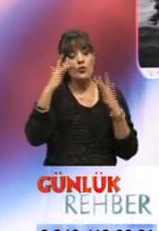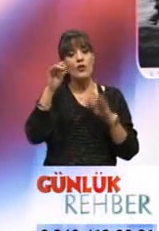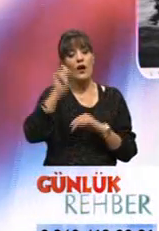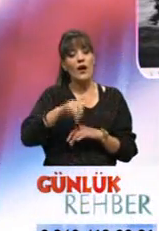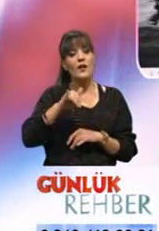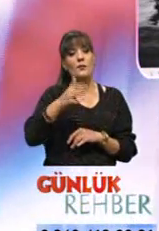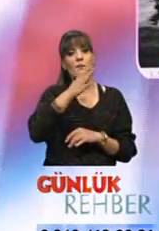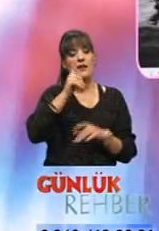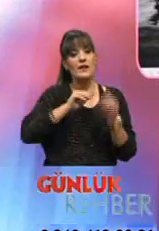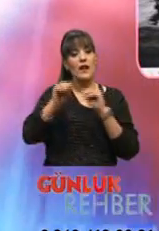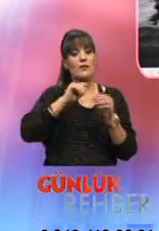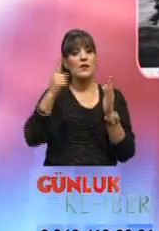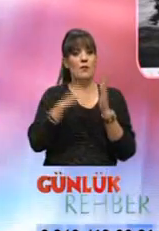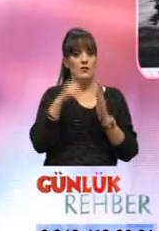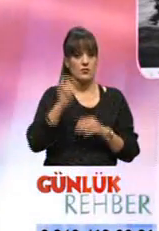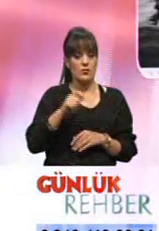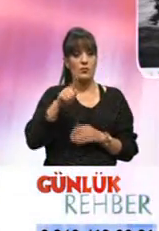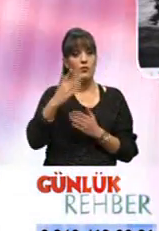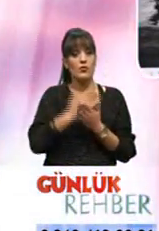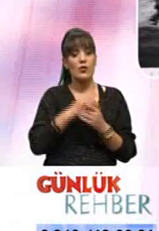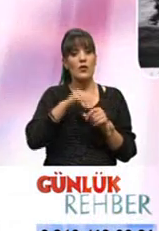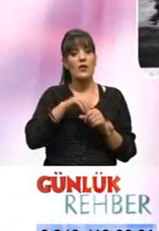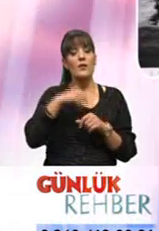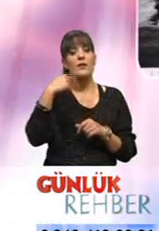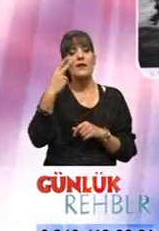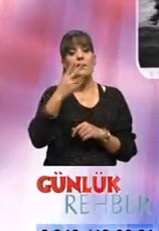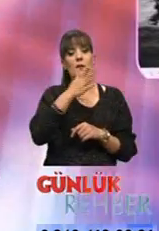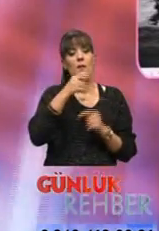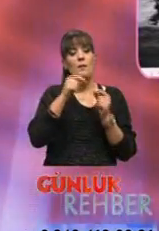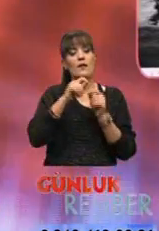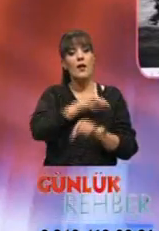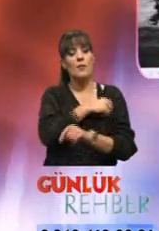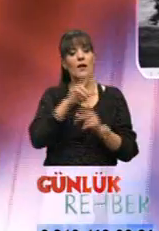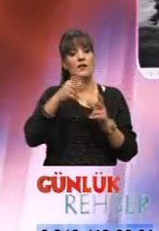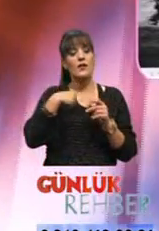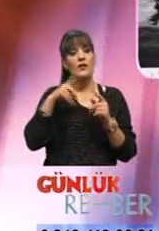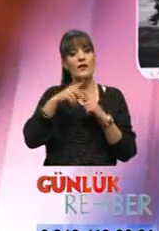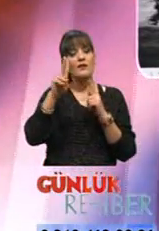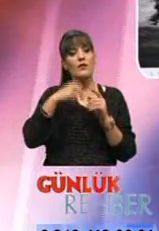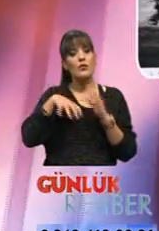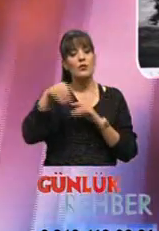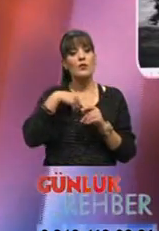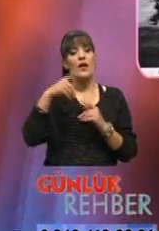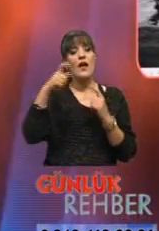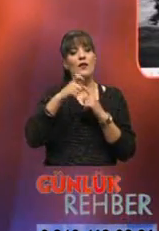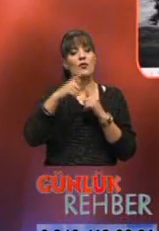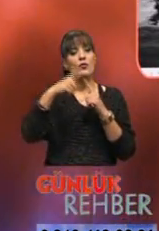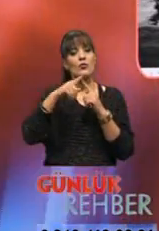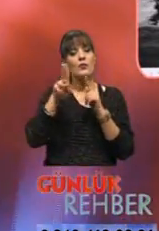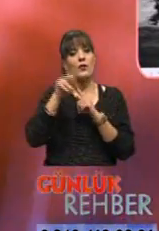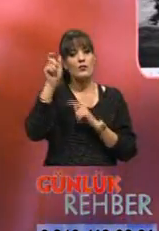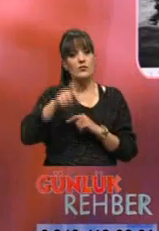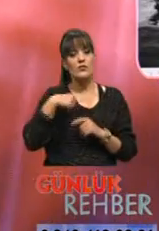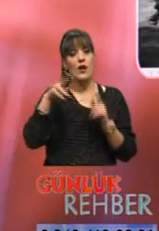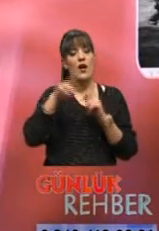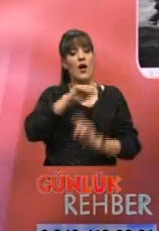hakkında bilgilendirilmesini amaçlıyor. Program 2000'den Batı Alman Radyo TV Kurumu Yayın Kurulu Üyesi ve Editör Tuğba Tunçak,